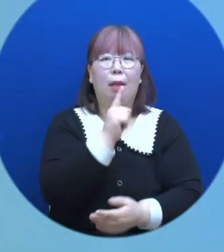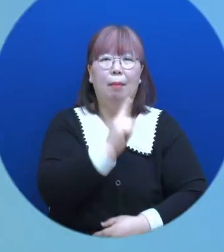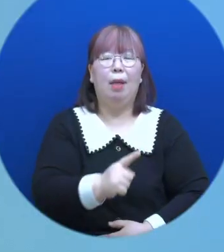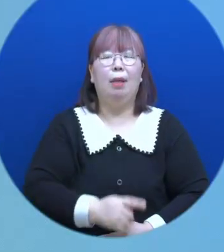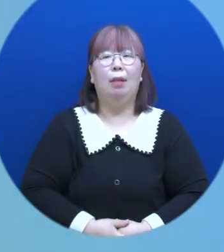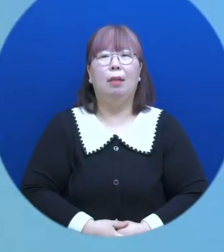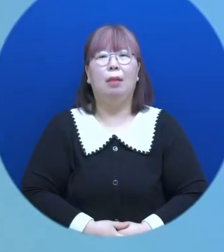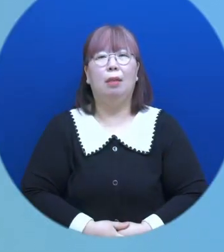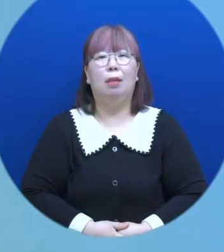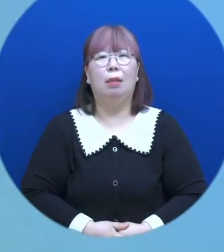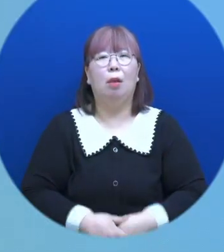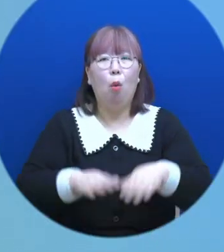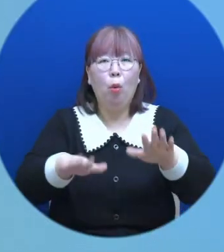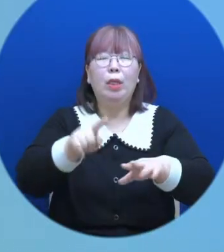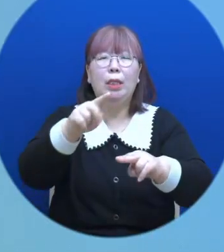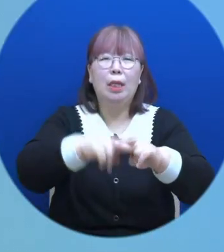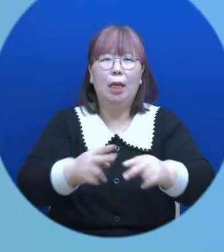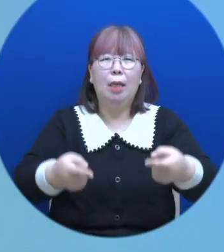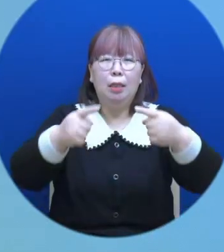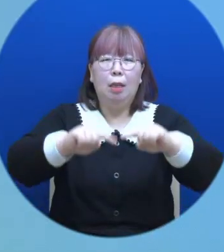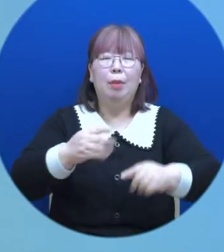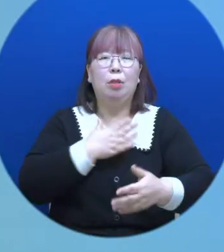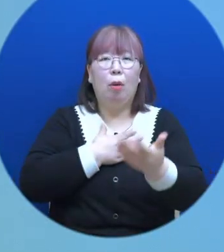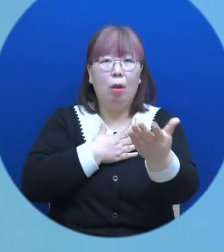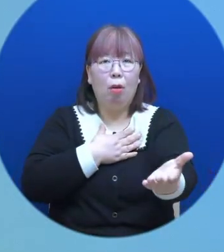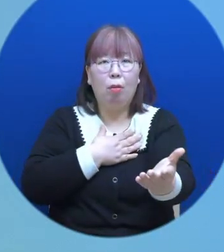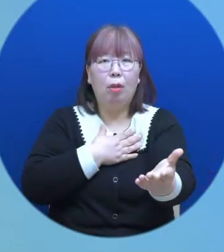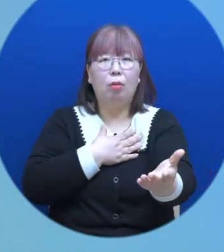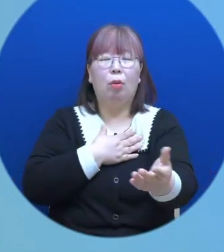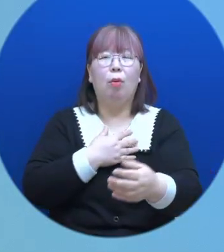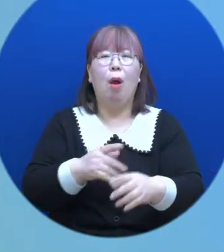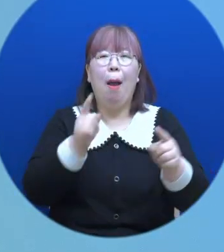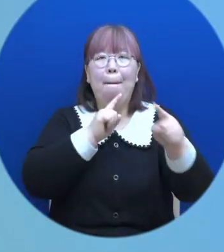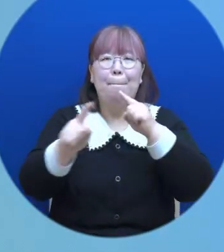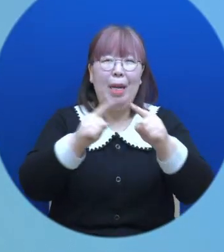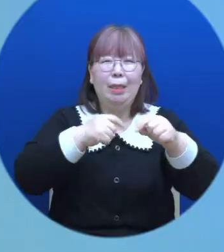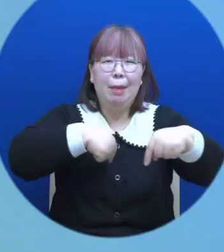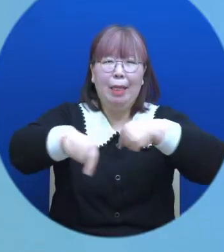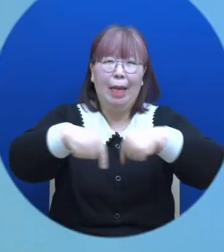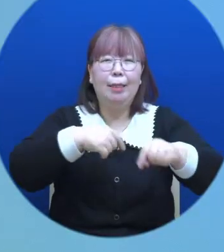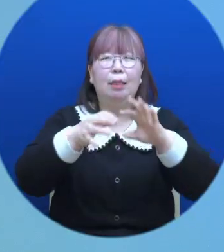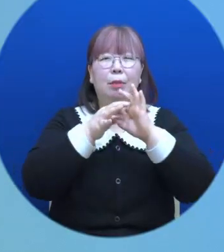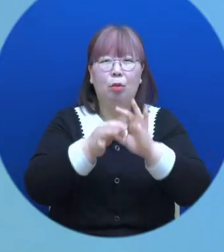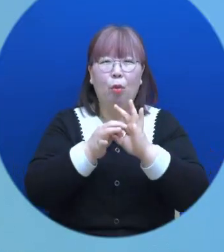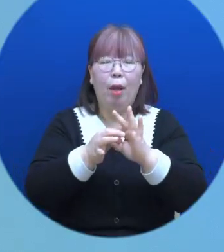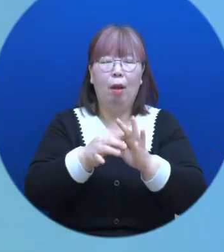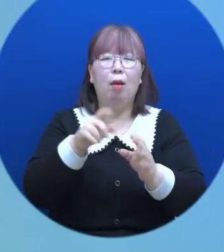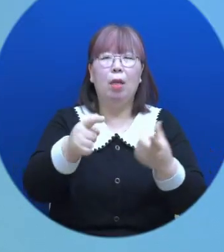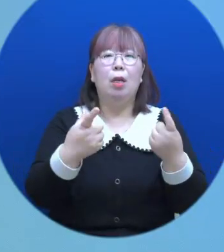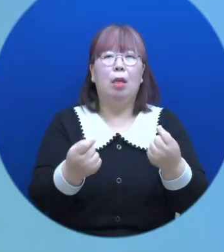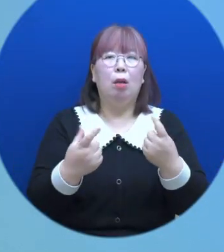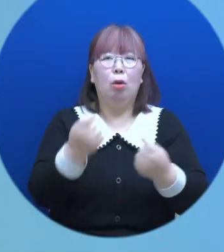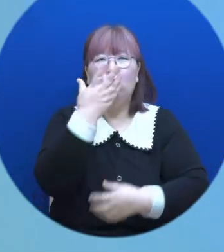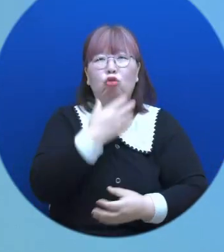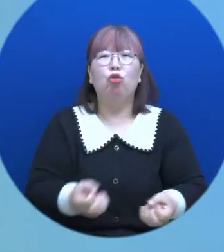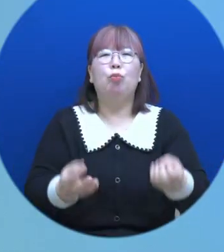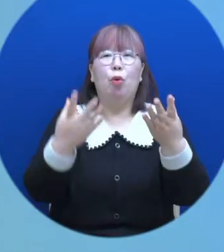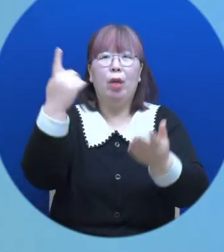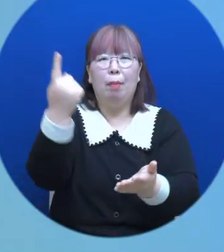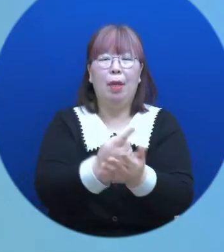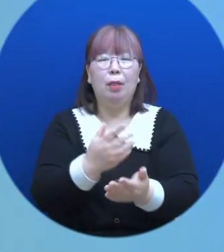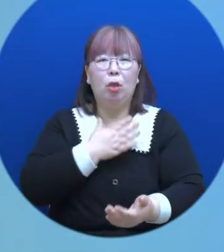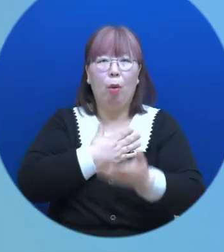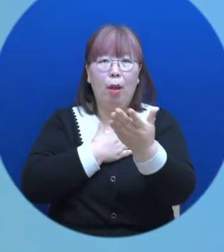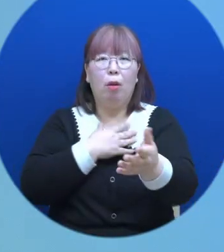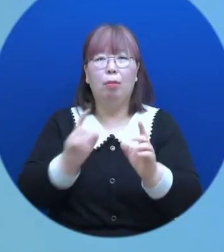거죠. 오늘 이 자리에 참여하고 있는 저와 여러분에게도 말씀의 다스림을 통하여 이 같은 축복이 임하는 저와